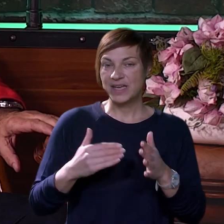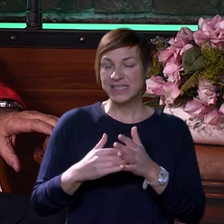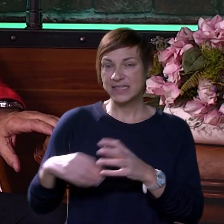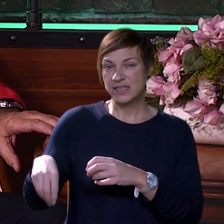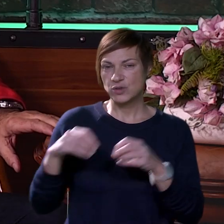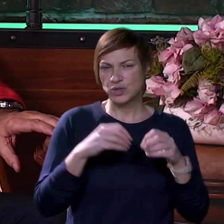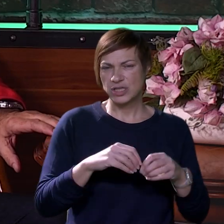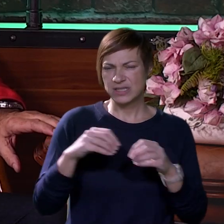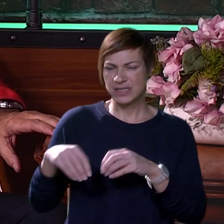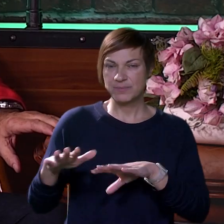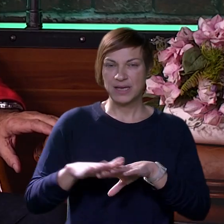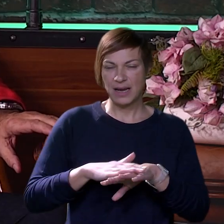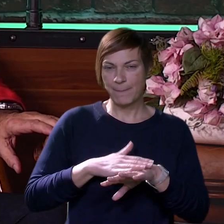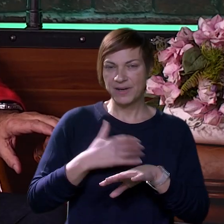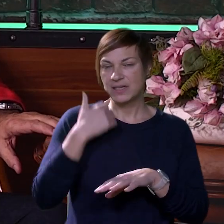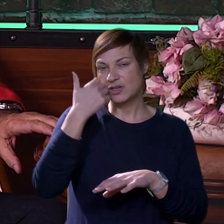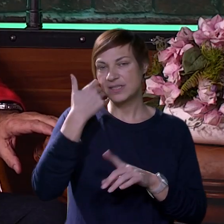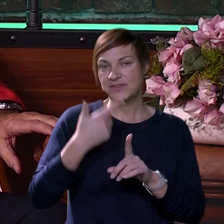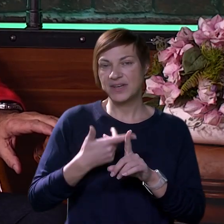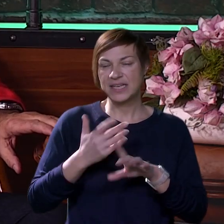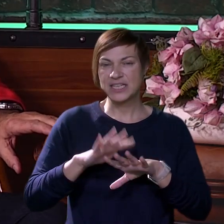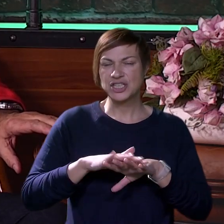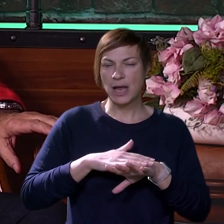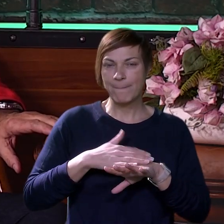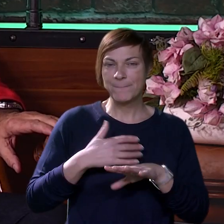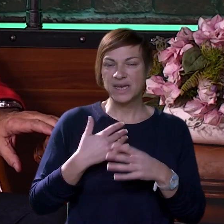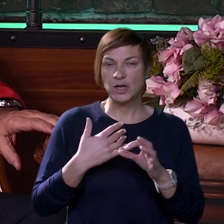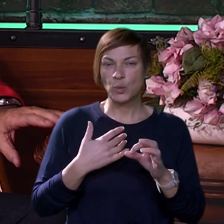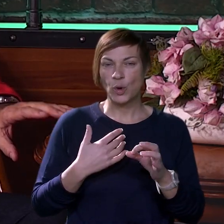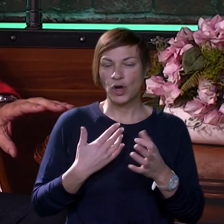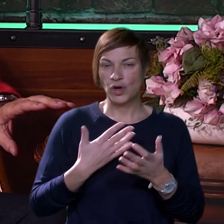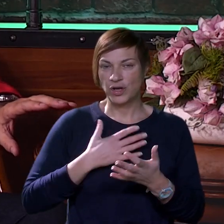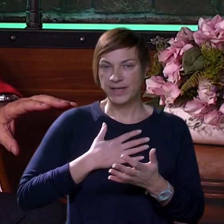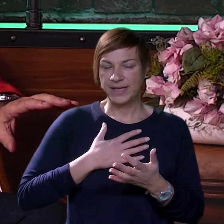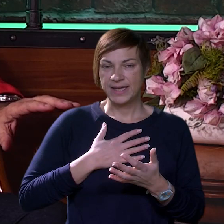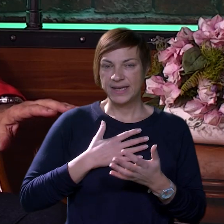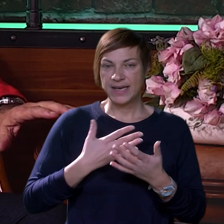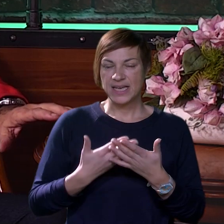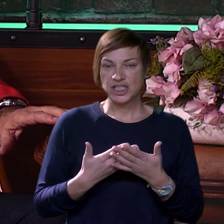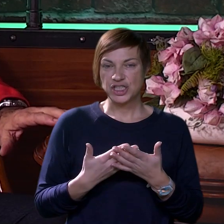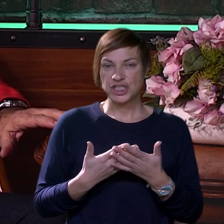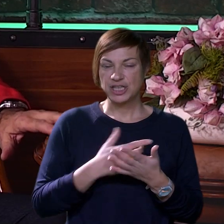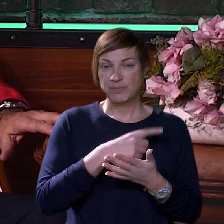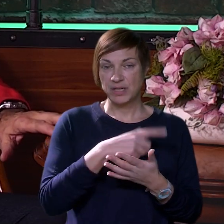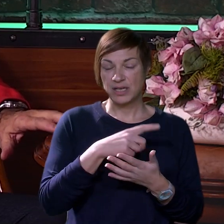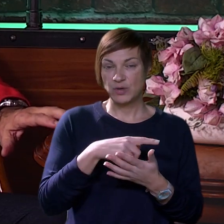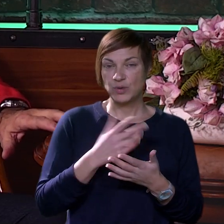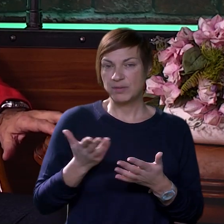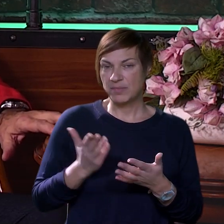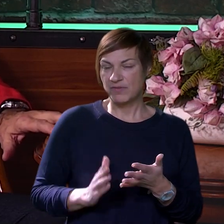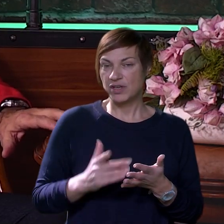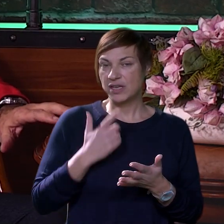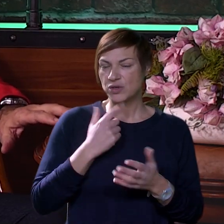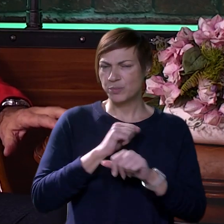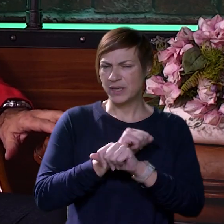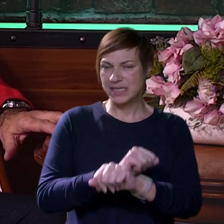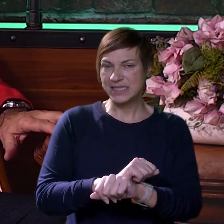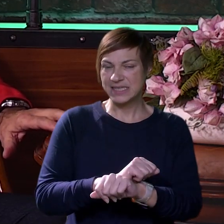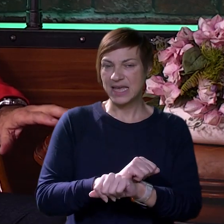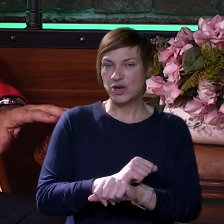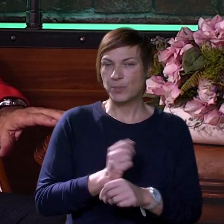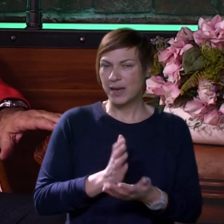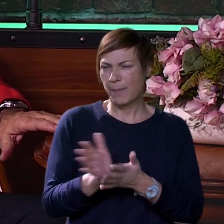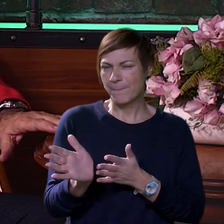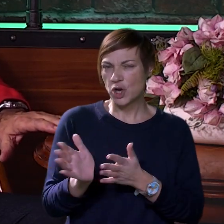20.000 izbjeglica se brinulo. Dakle, Crveni križ je brinuo o našim ljudima, vojnicima koji su bili zarobljeni,